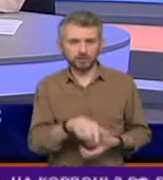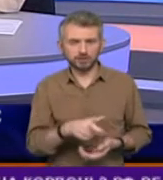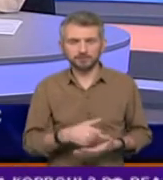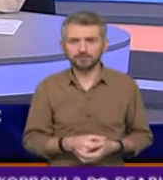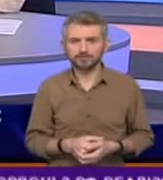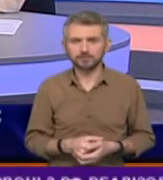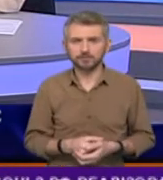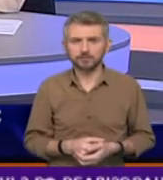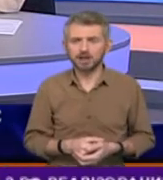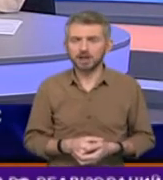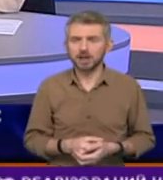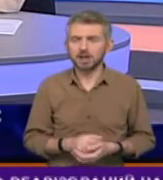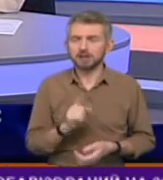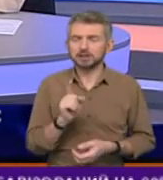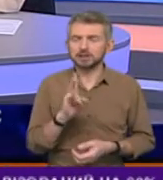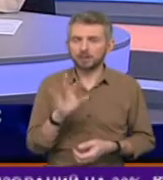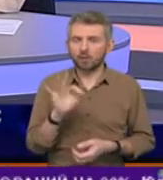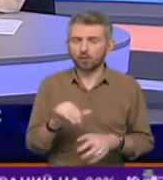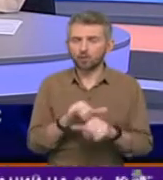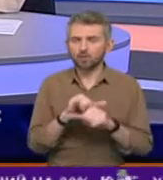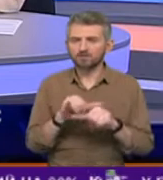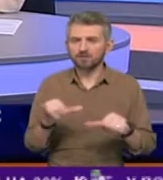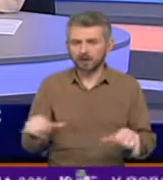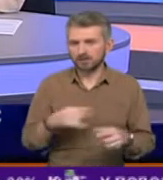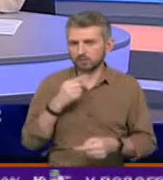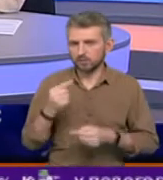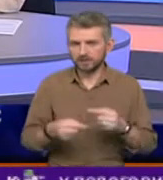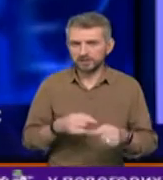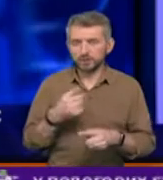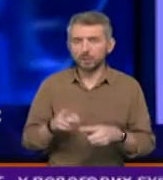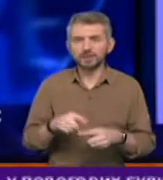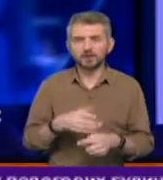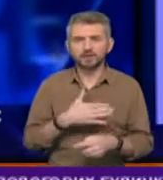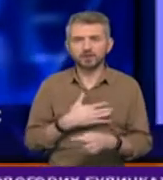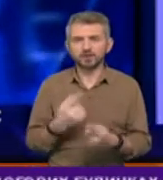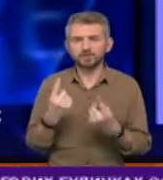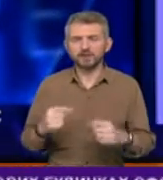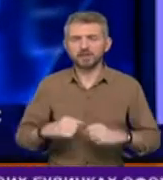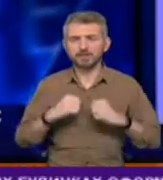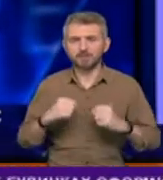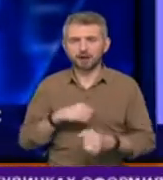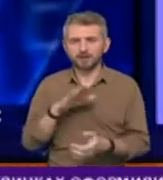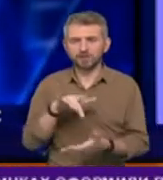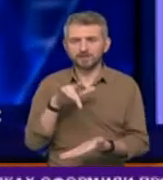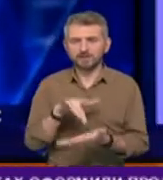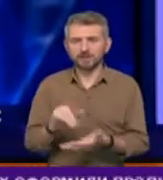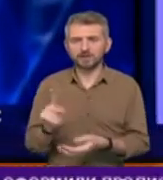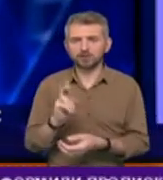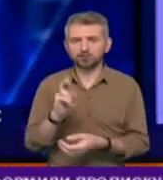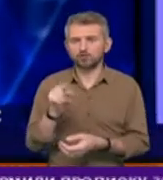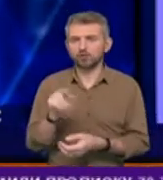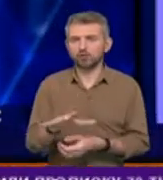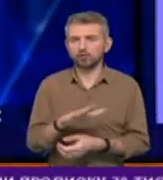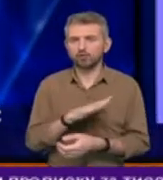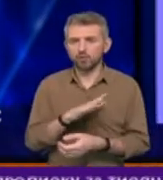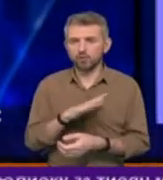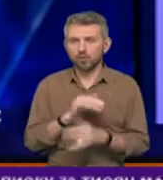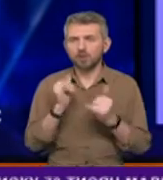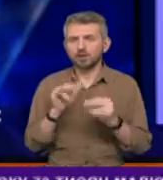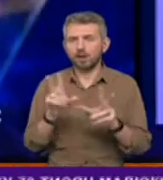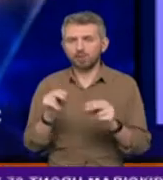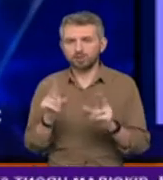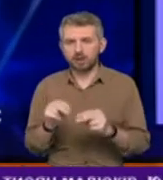Тому чесність я це не коли... йду спостерігачами, не буду нікого підтримувати. Тому чесність це коли для всіх однаково. Ну, паперові